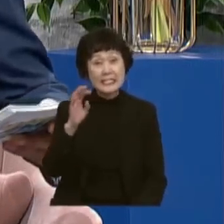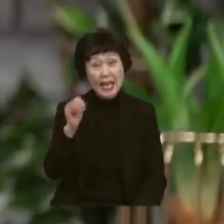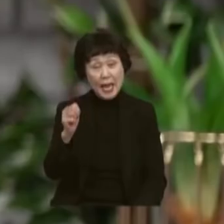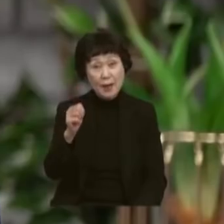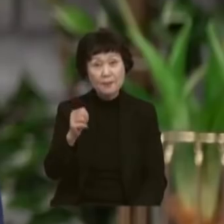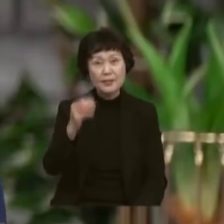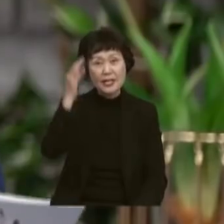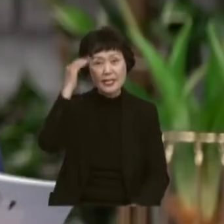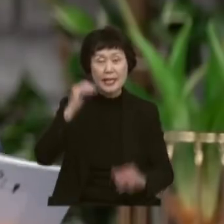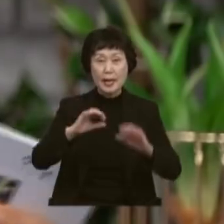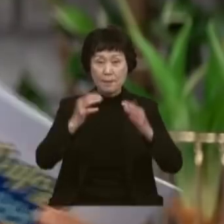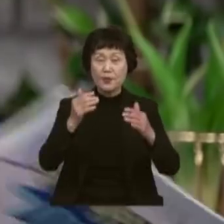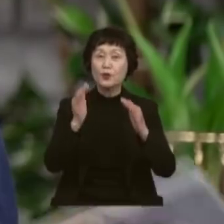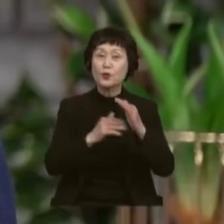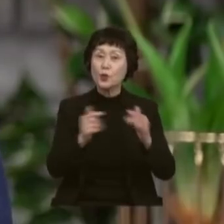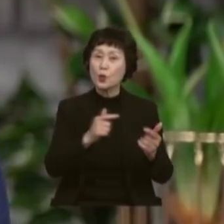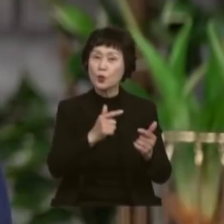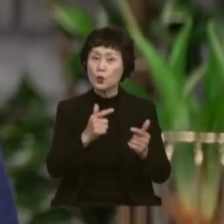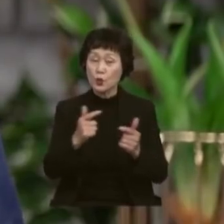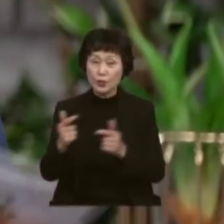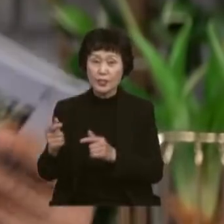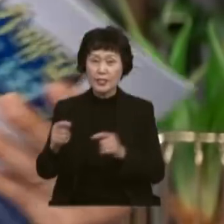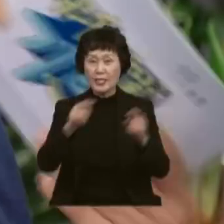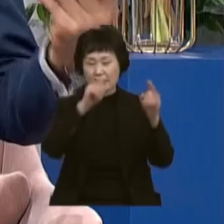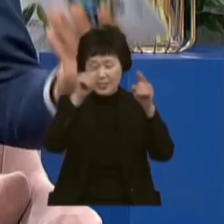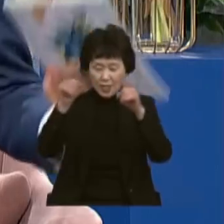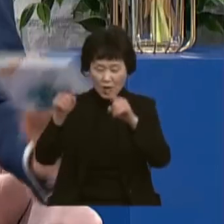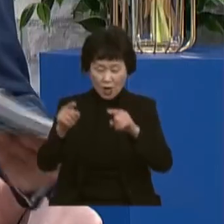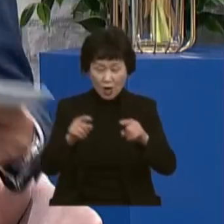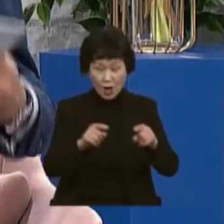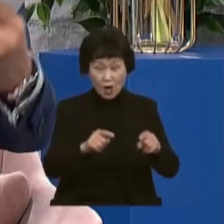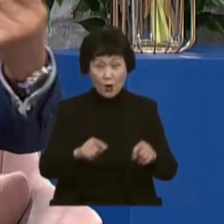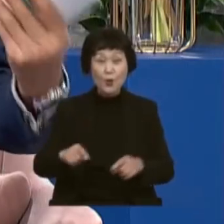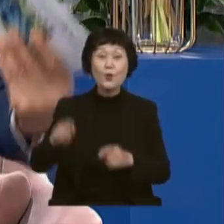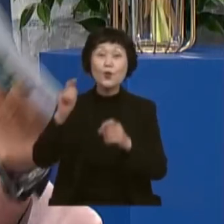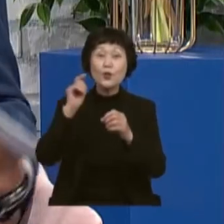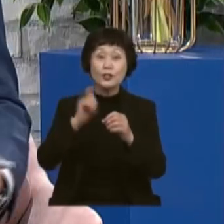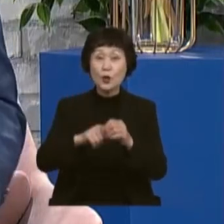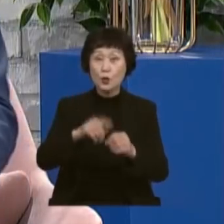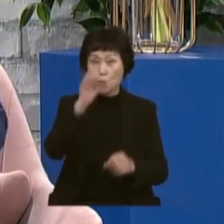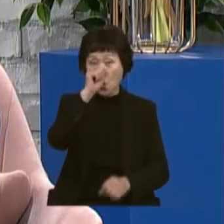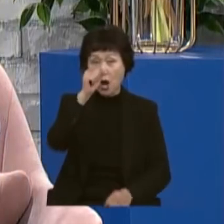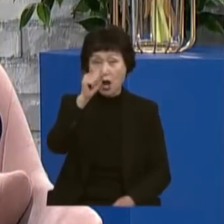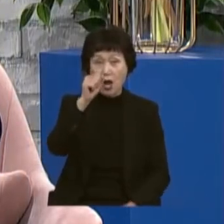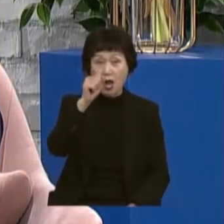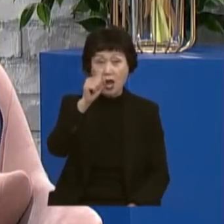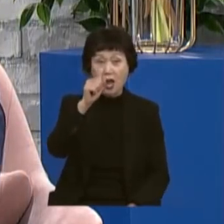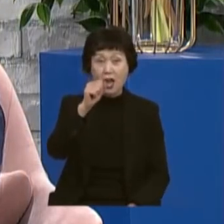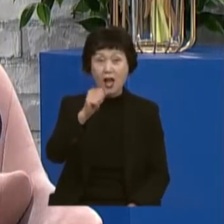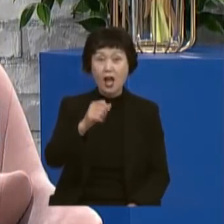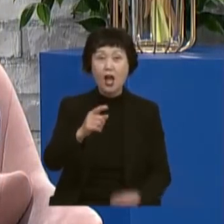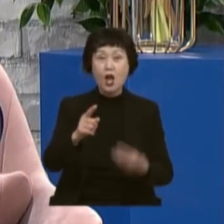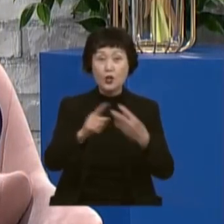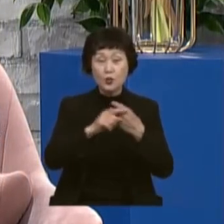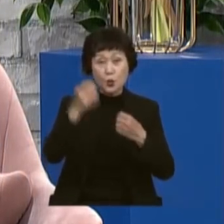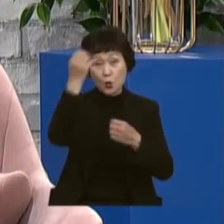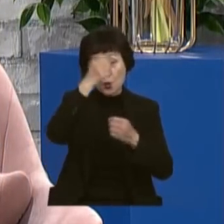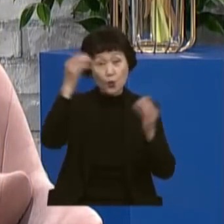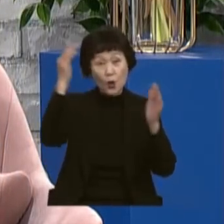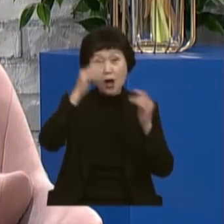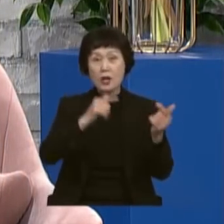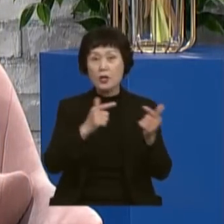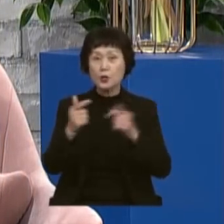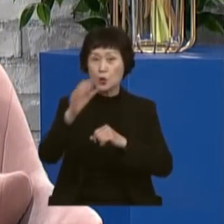그때부터 대한민국 성도들이 좀 전국적으로 그러니까 지금 아까도 얘기했지만 중고등학생까지도 좋아했었으니까 중고등학교, 대학교,